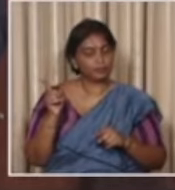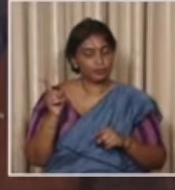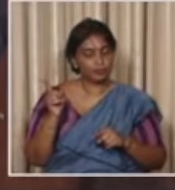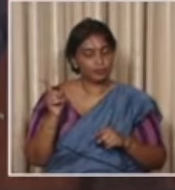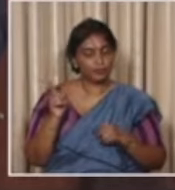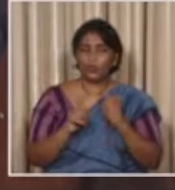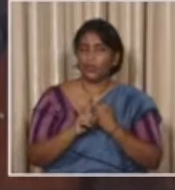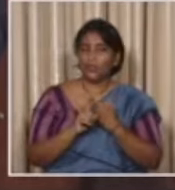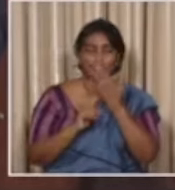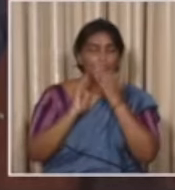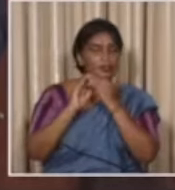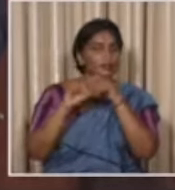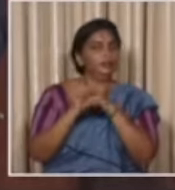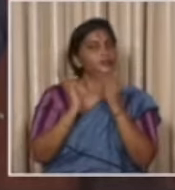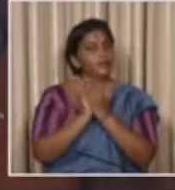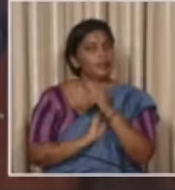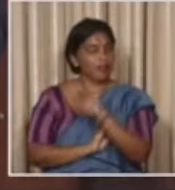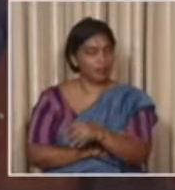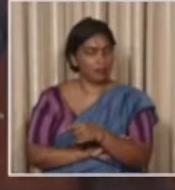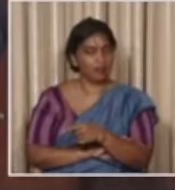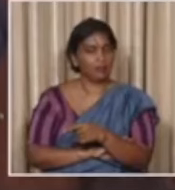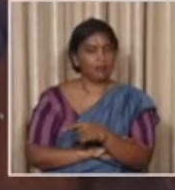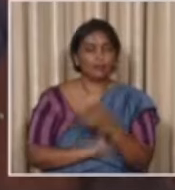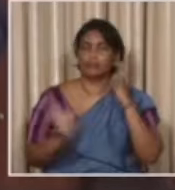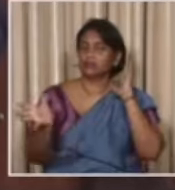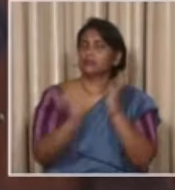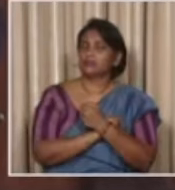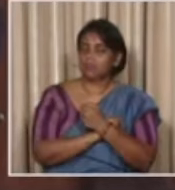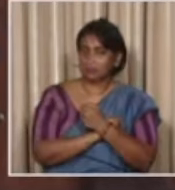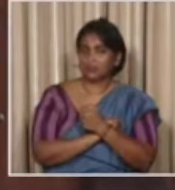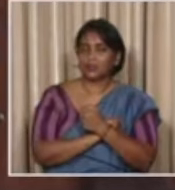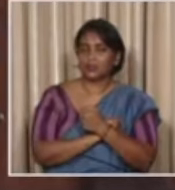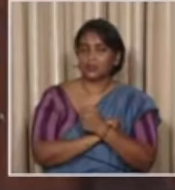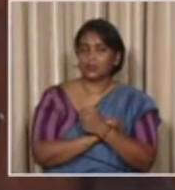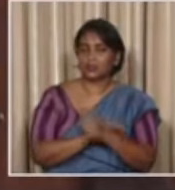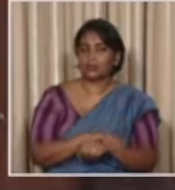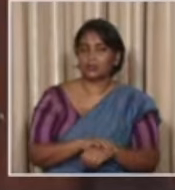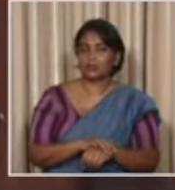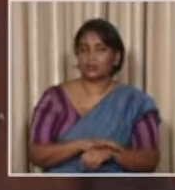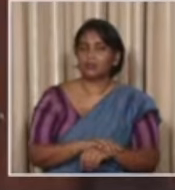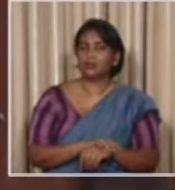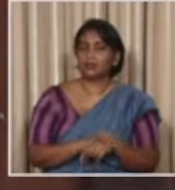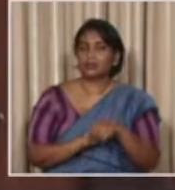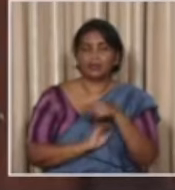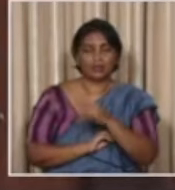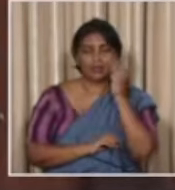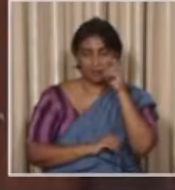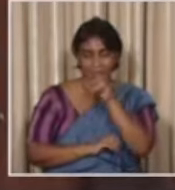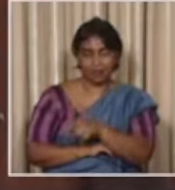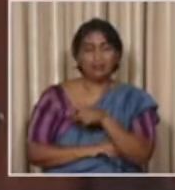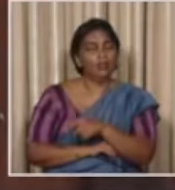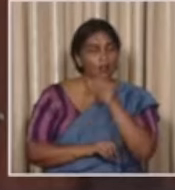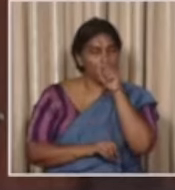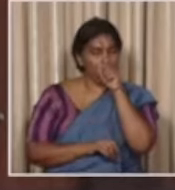කෝට්ටේ මුනේ කනිෂ්ඨ විද්‍යාලයේ ඉගෙනගත්ත මේ ළමයාව පැහැරගෙන යනවා ධනුෂ්‍යා සදීෂ් කුමාර්. මේ ධනුෂ්‍යා සදීෂ් කුමාර් කියන